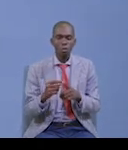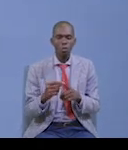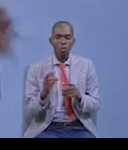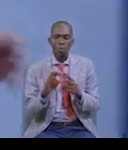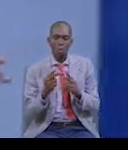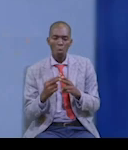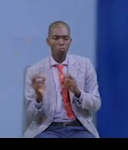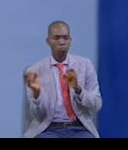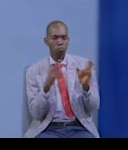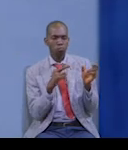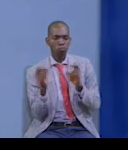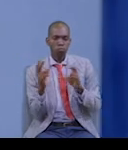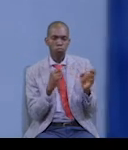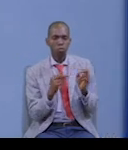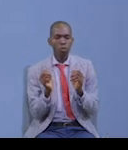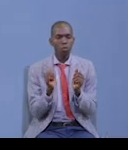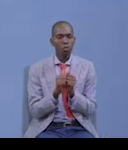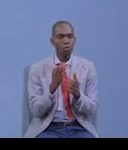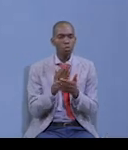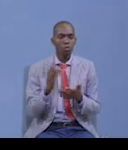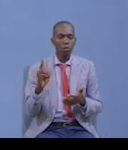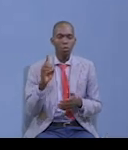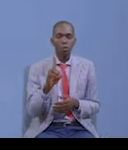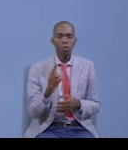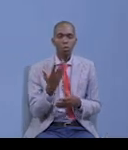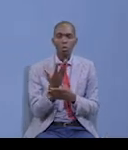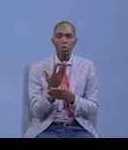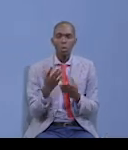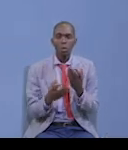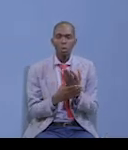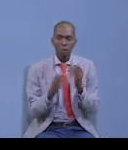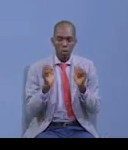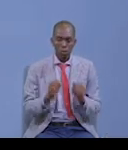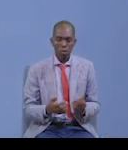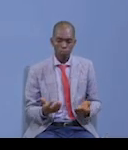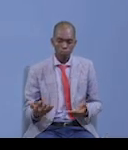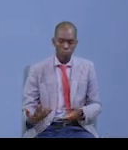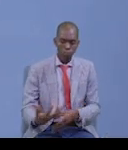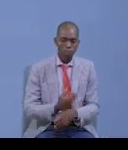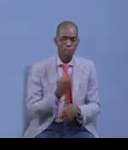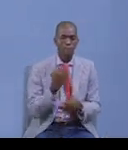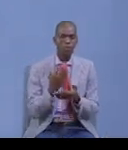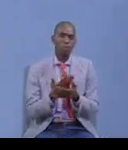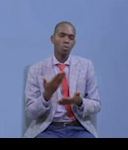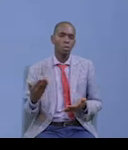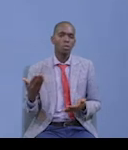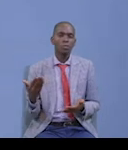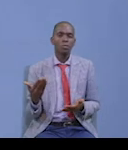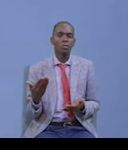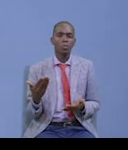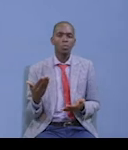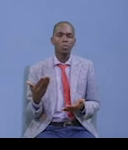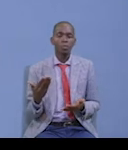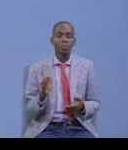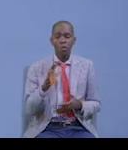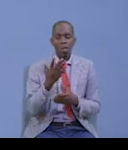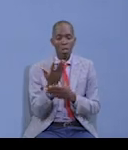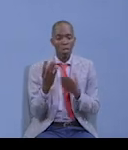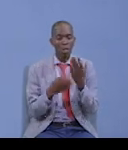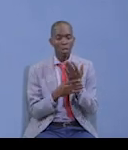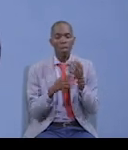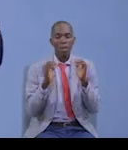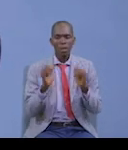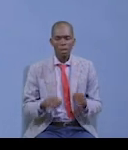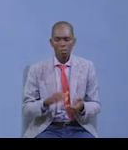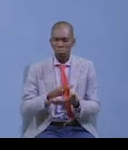చేతులు ఆయన చేతులుగా భావిస్తే చేయగలవా your hands can carry something మీ చేతులు దాన్ని ముట్టుకోగలవా your hands can